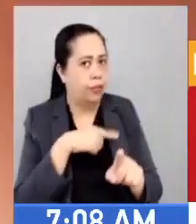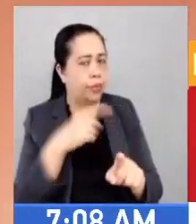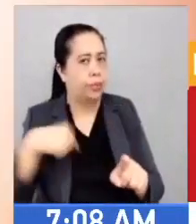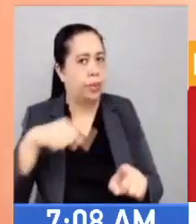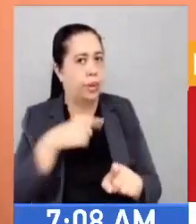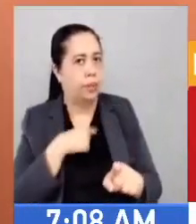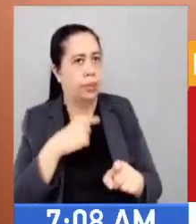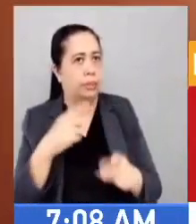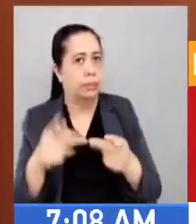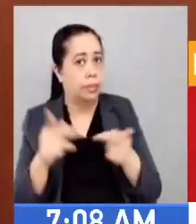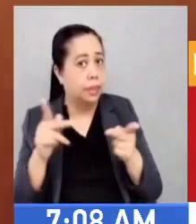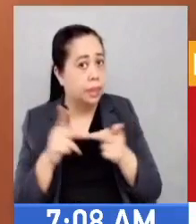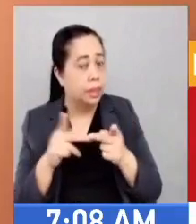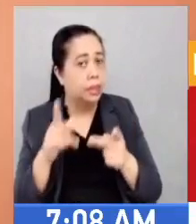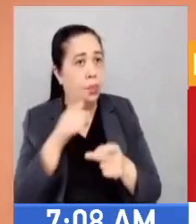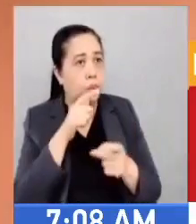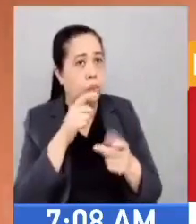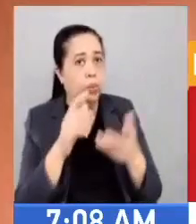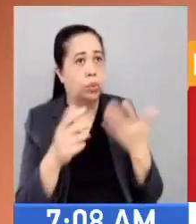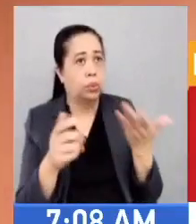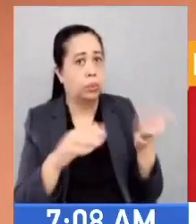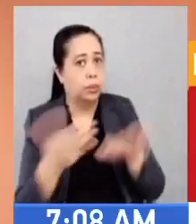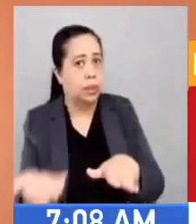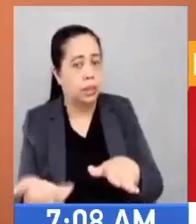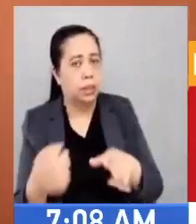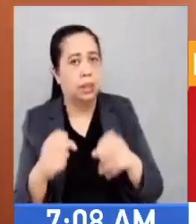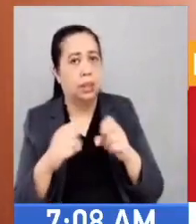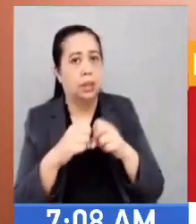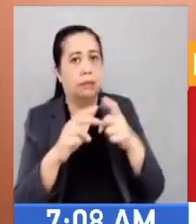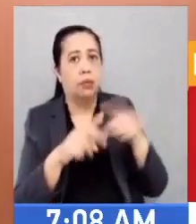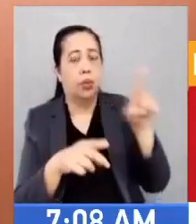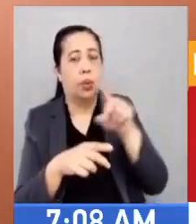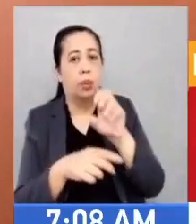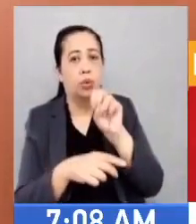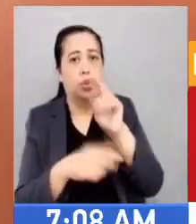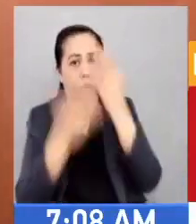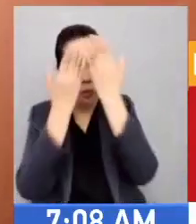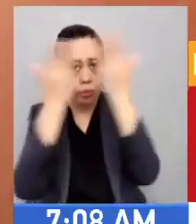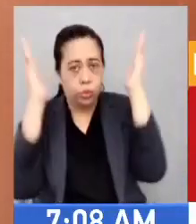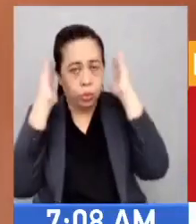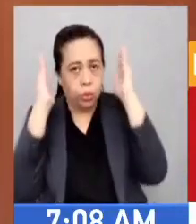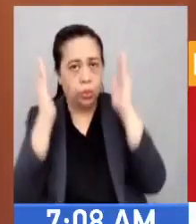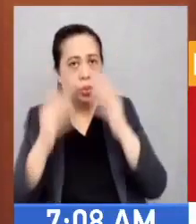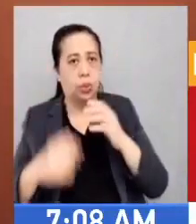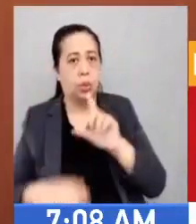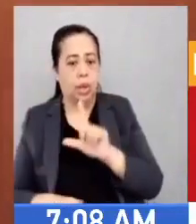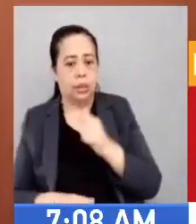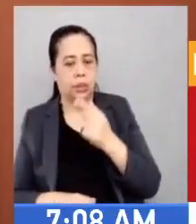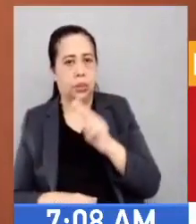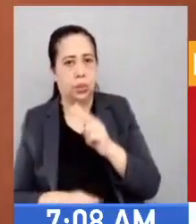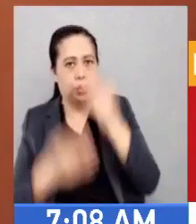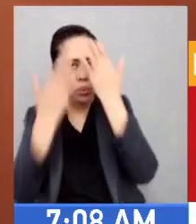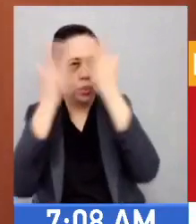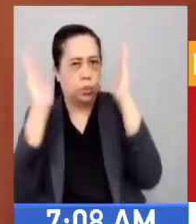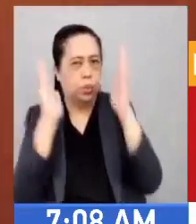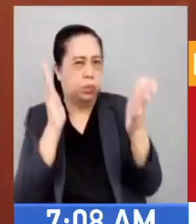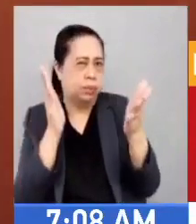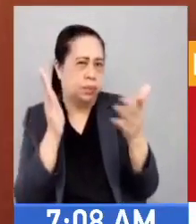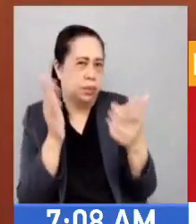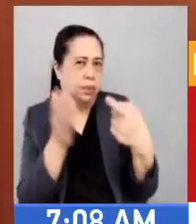Mm-mm. Yung mga apektado, taga Sulu po sila. So, local government unit ng Sulu po siguro yung makakasagot doon.